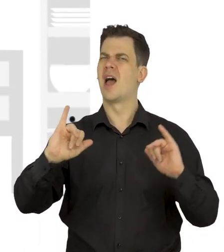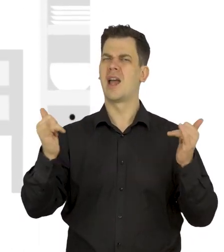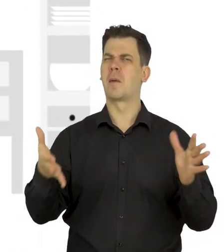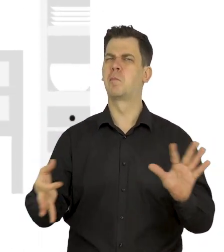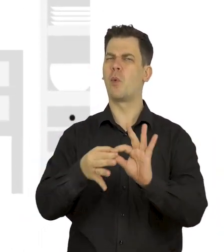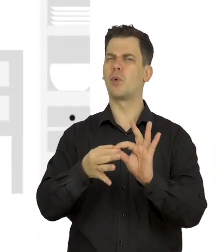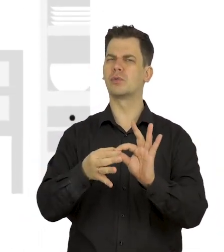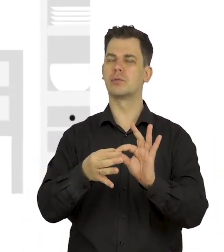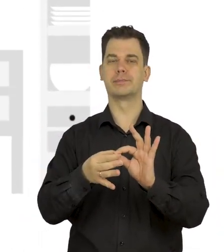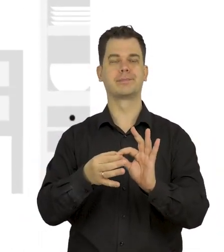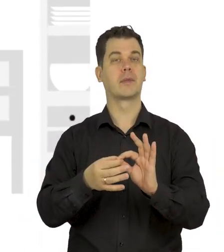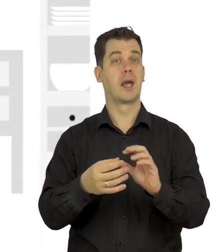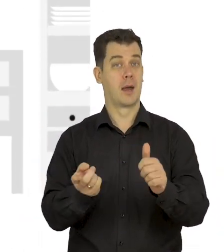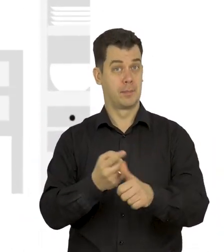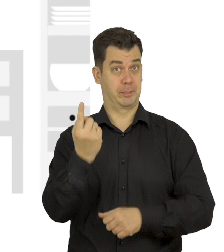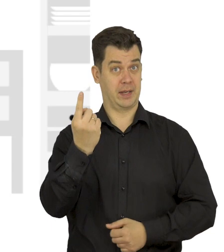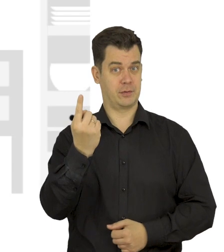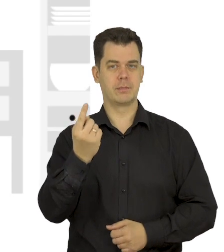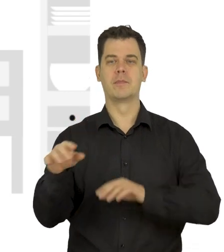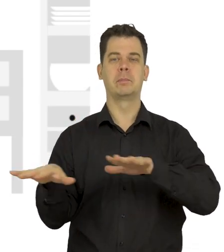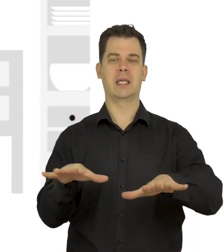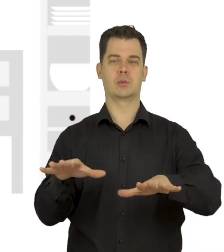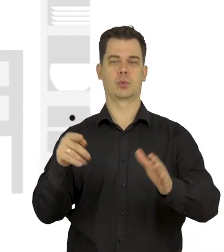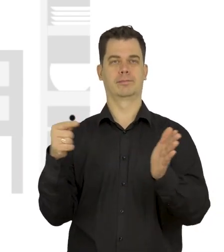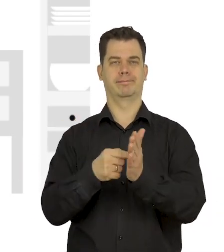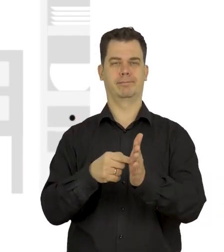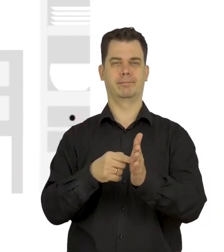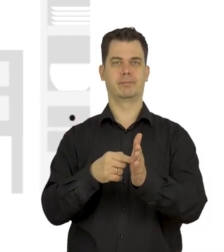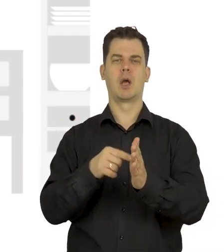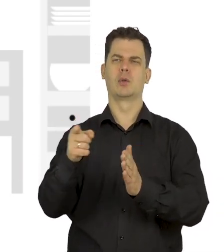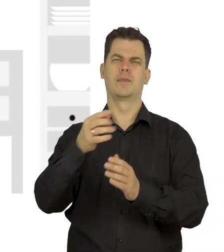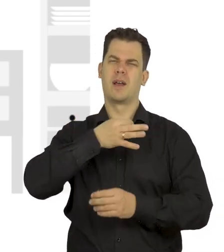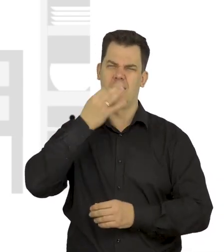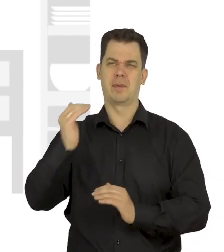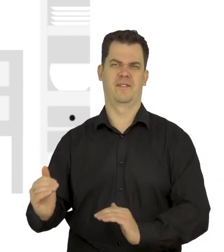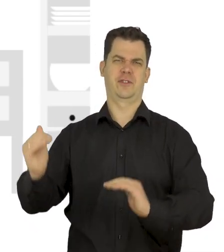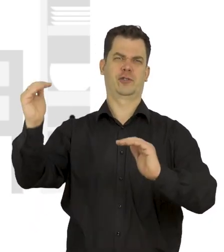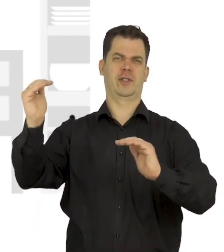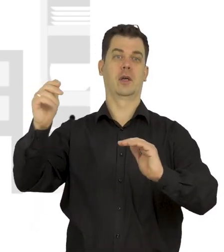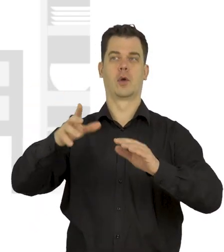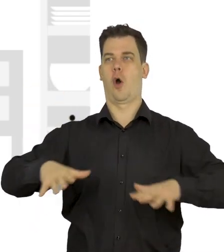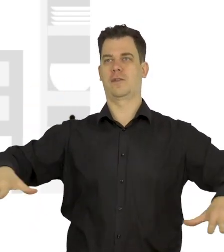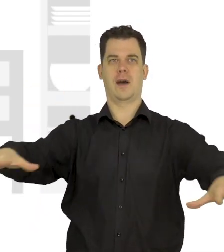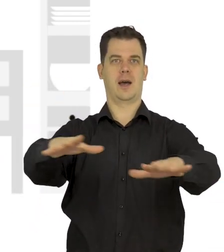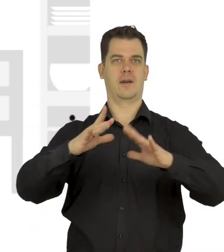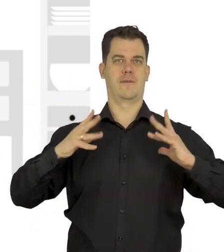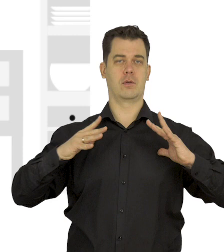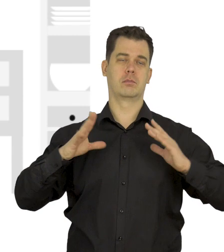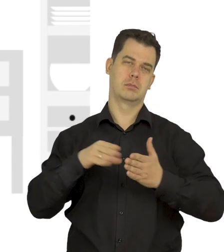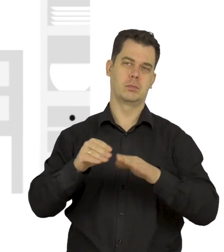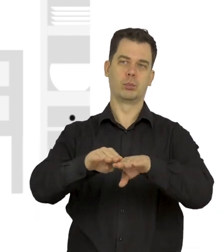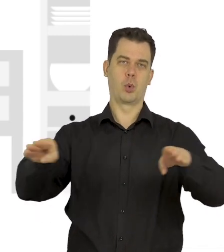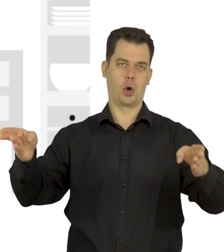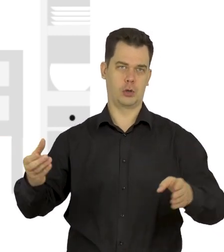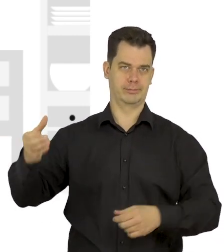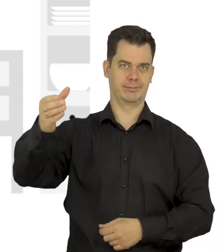6? Najpierw znajdź odpowiednią lokalizację dla modemu. Postaw go jak najwyżej, na otwartej przestrzeni, na przykład na biurku.